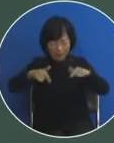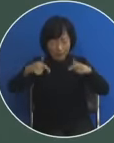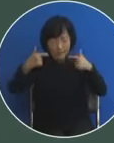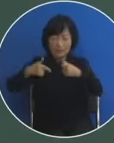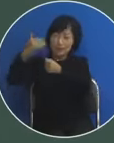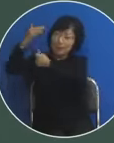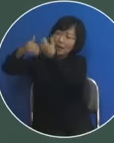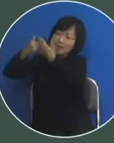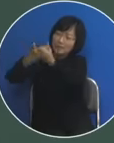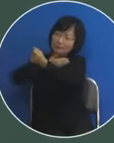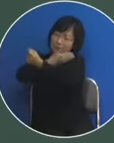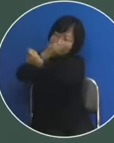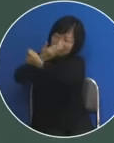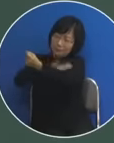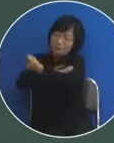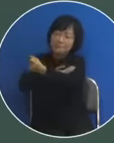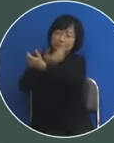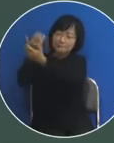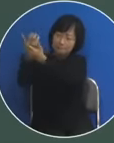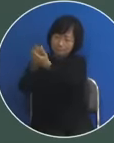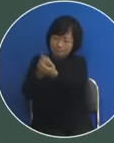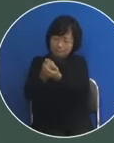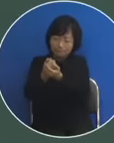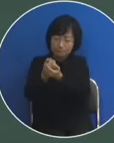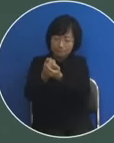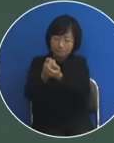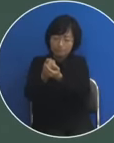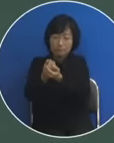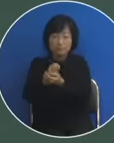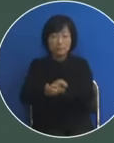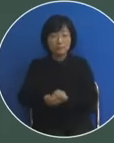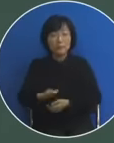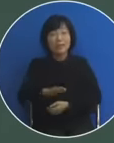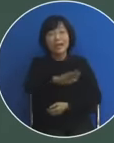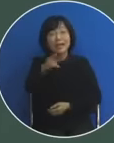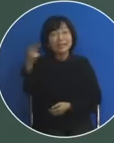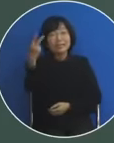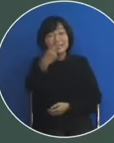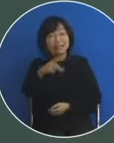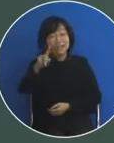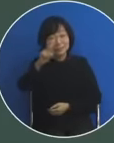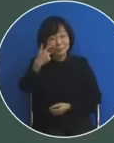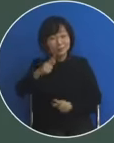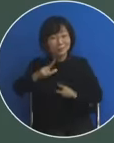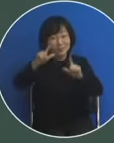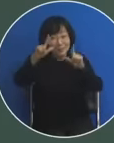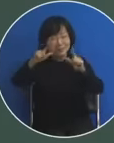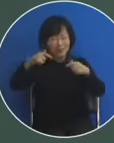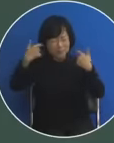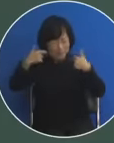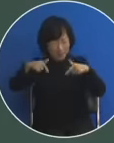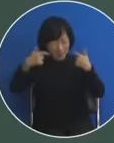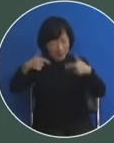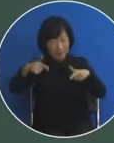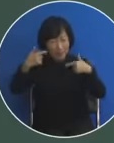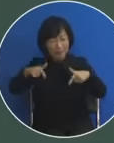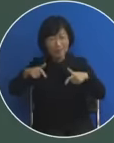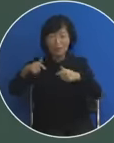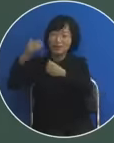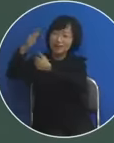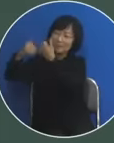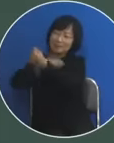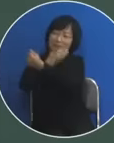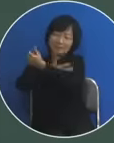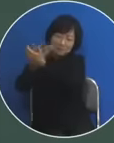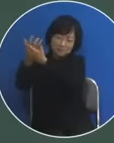always enjoying God's power. 2016년 그래 되길 바랍니다. May 2016 be like that for you. 이 눈에 안 보이는 힘입니다. That is a strength we cannot see with our